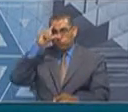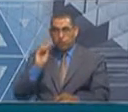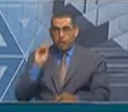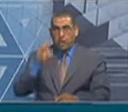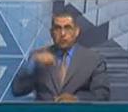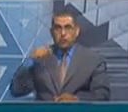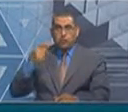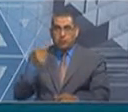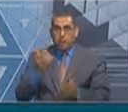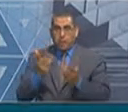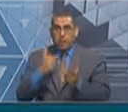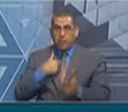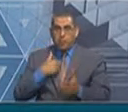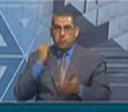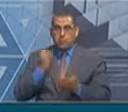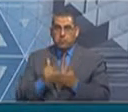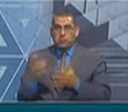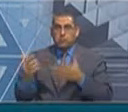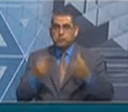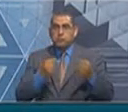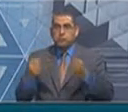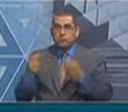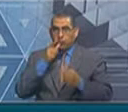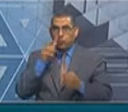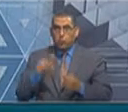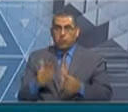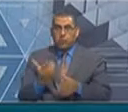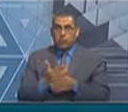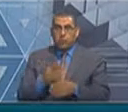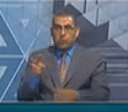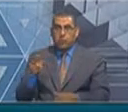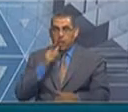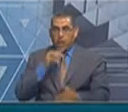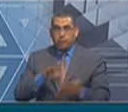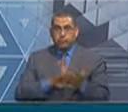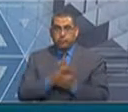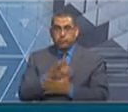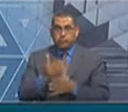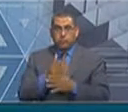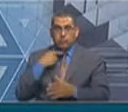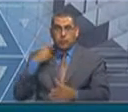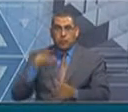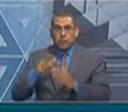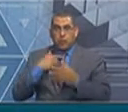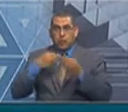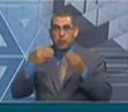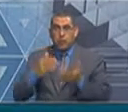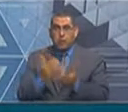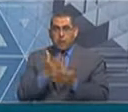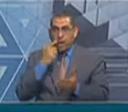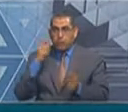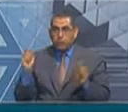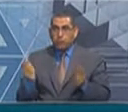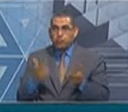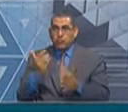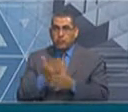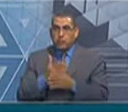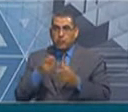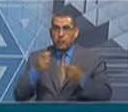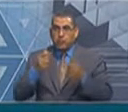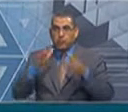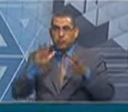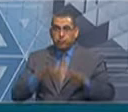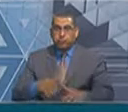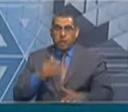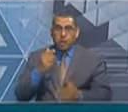وزير المالية. ويطمح أديب في تشكيل حكومة اختصاصيين هدفها وقف الانهيار الاقتصادي المتسارع الذي يشهده